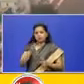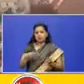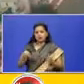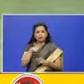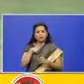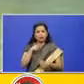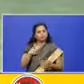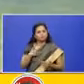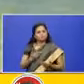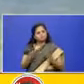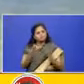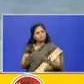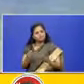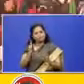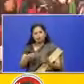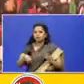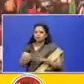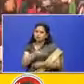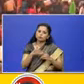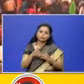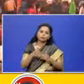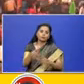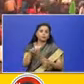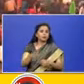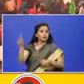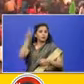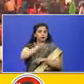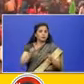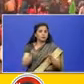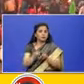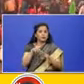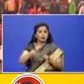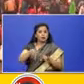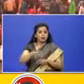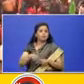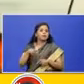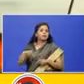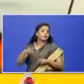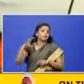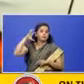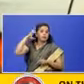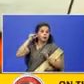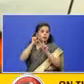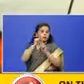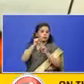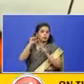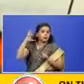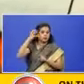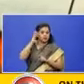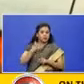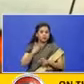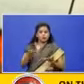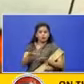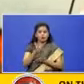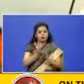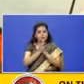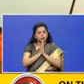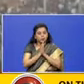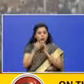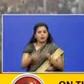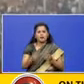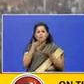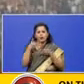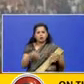लिए समर्पित रहना है। इसी दिन कार्तिक पूर्णिमा का भी है। इस दिन हम तीर्थों में, नदियों